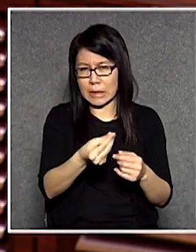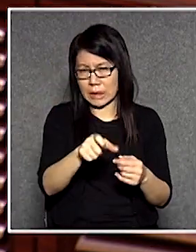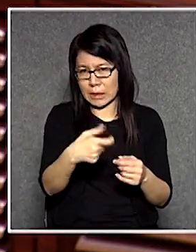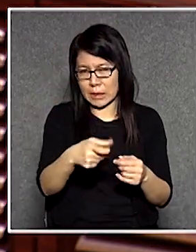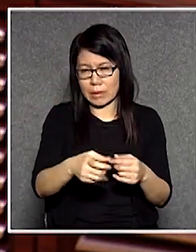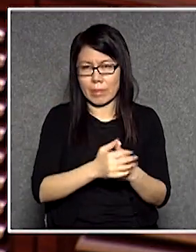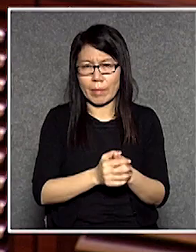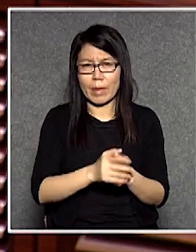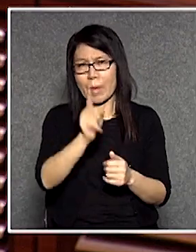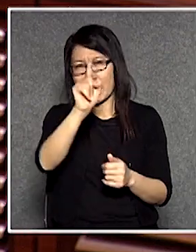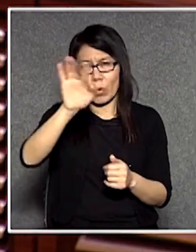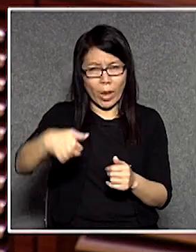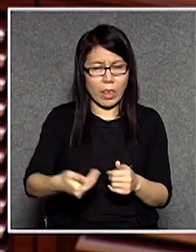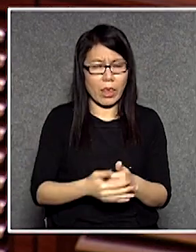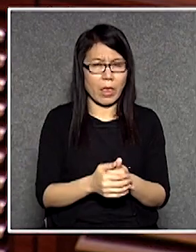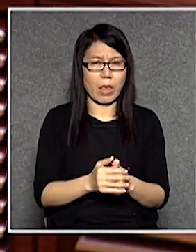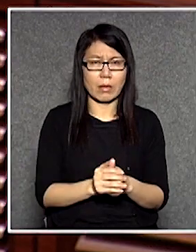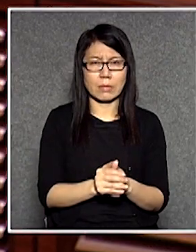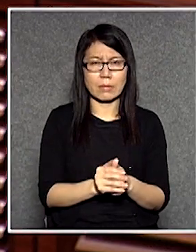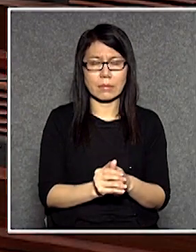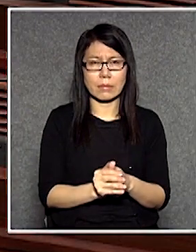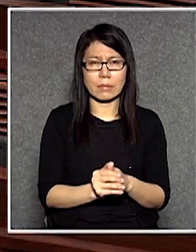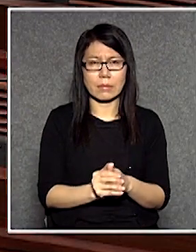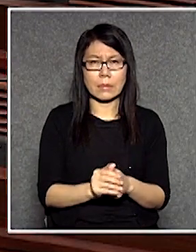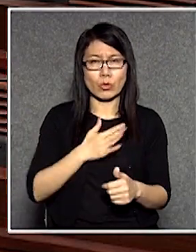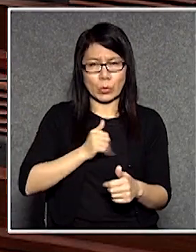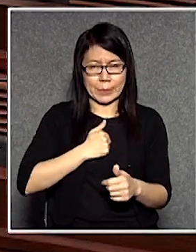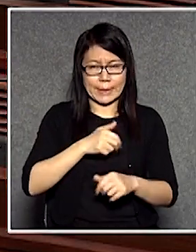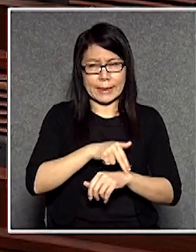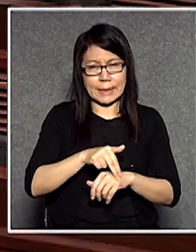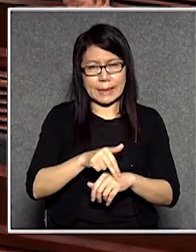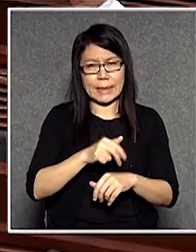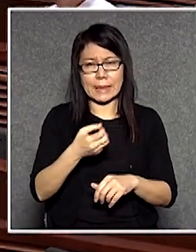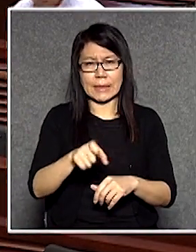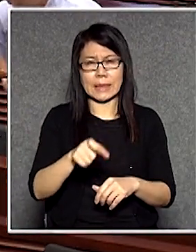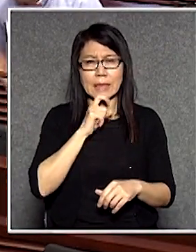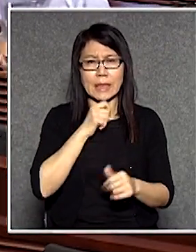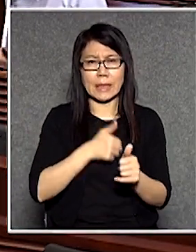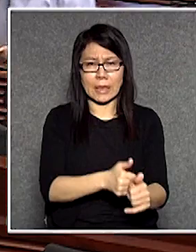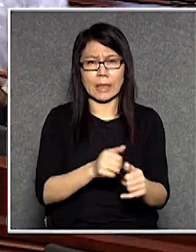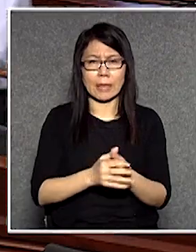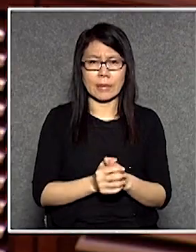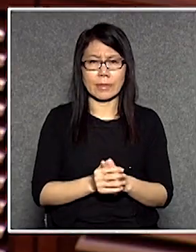錢是哪裡來的。這項預算是根據